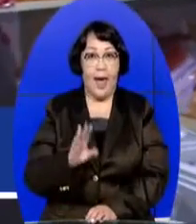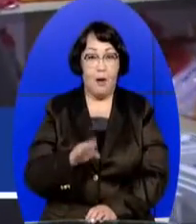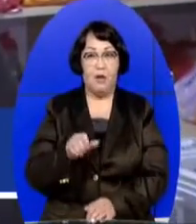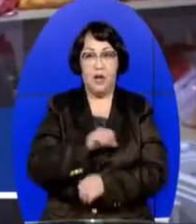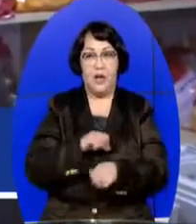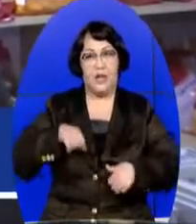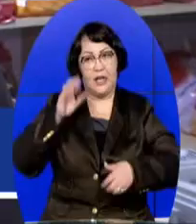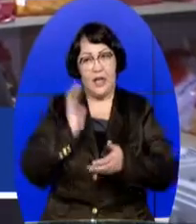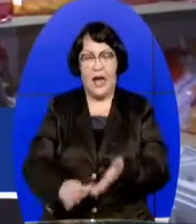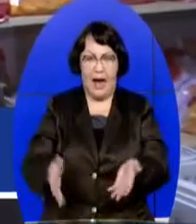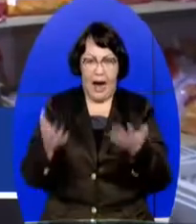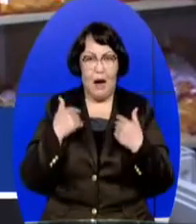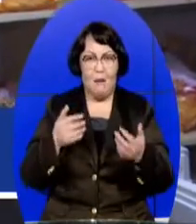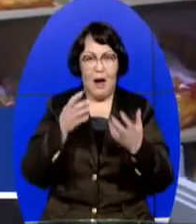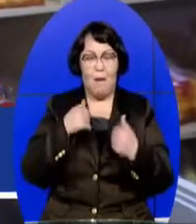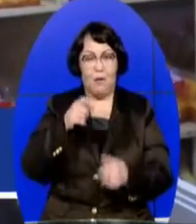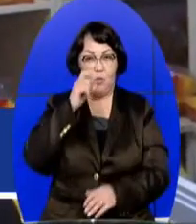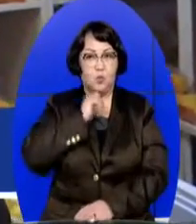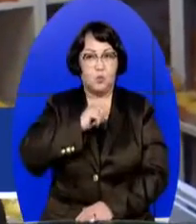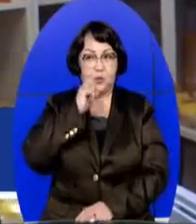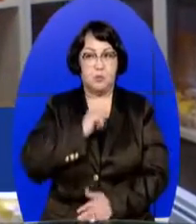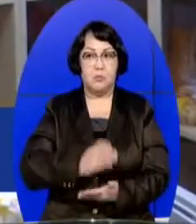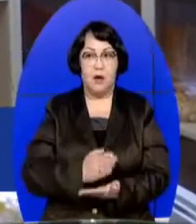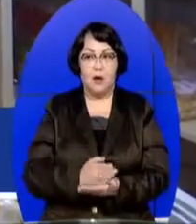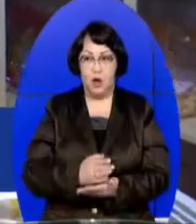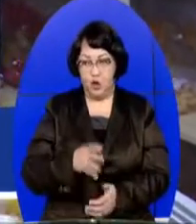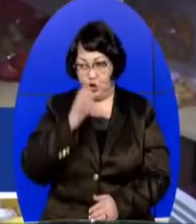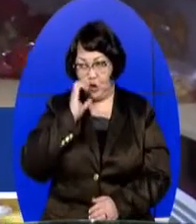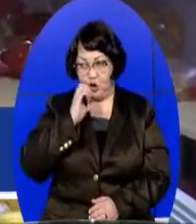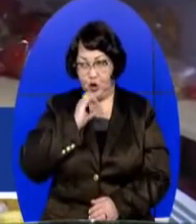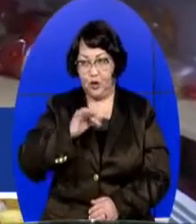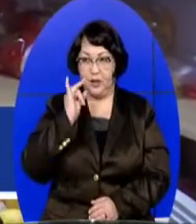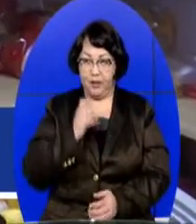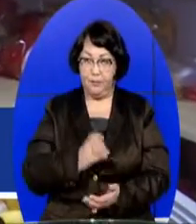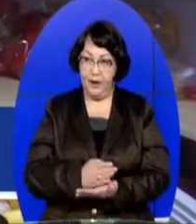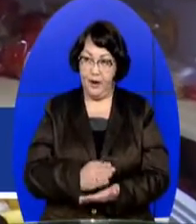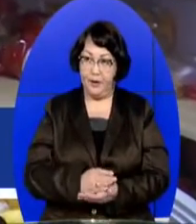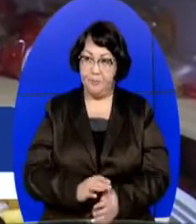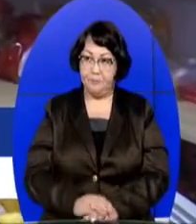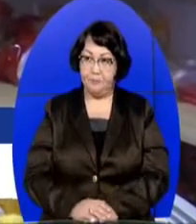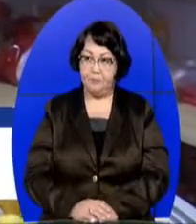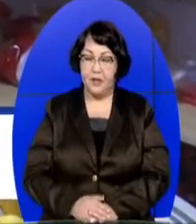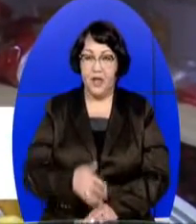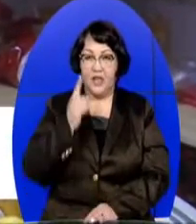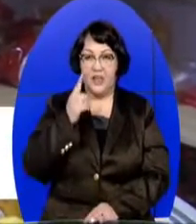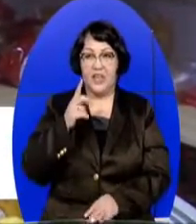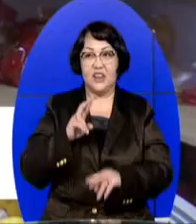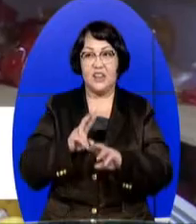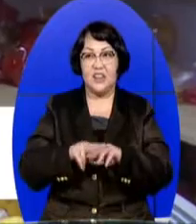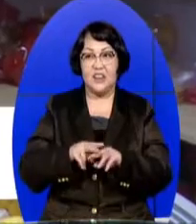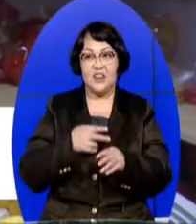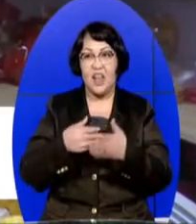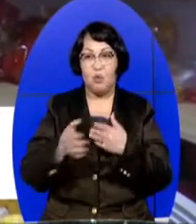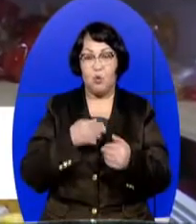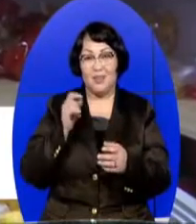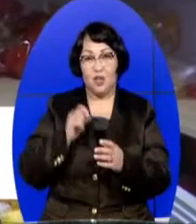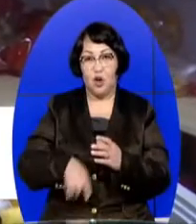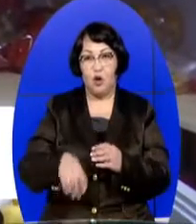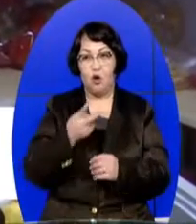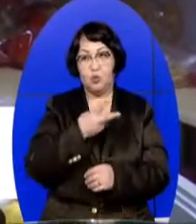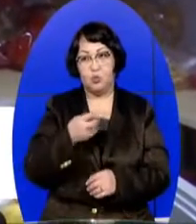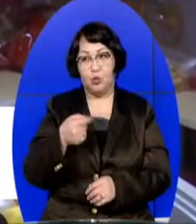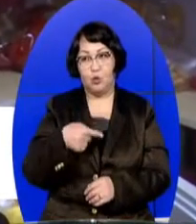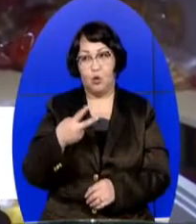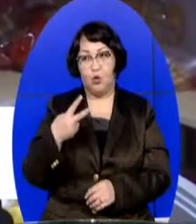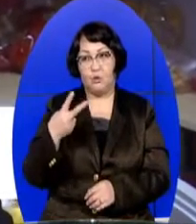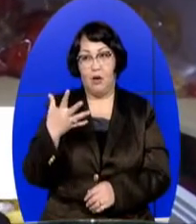бол авах тийм ээ. Одоо ийм одоо сонирхол бол их байна. За, нэг дэлгүүрт бол нэг ойролцоо нэг 200-аас нэг 225 хил